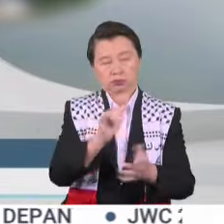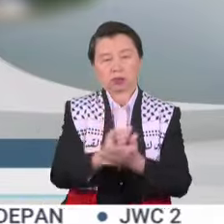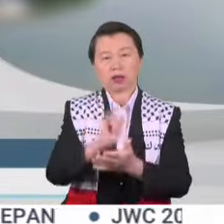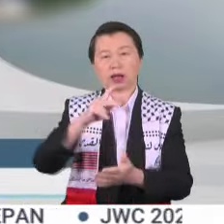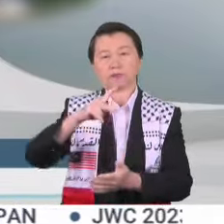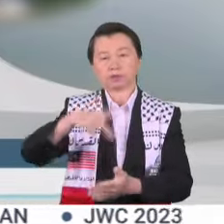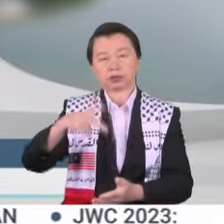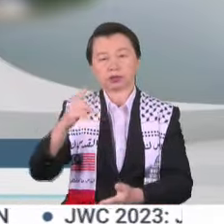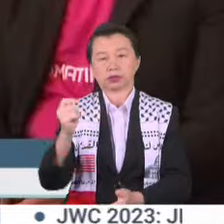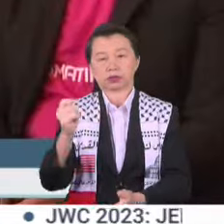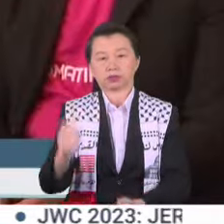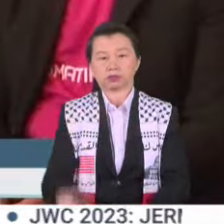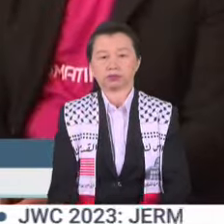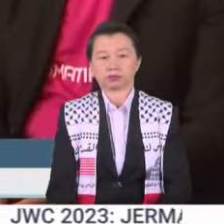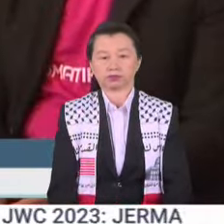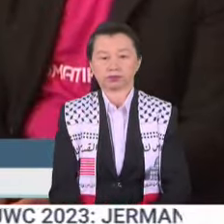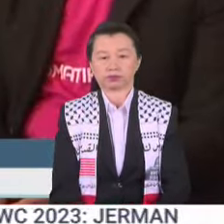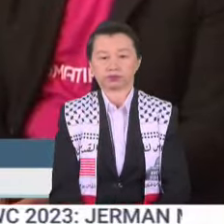IPT.